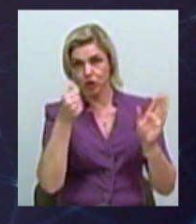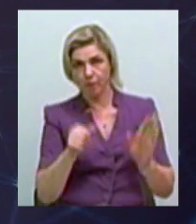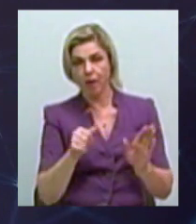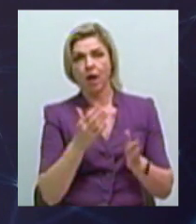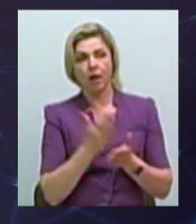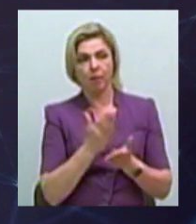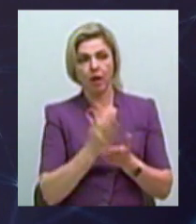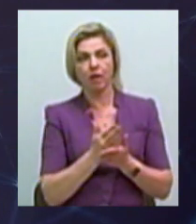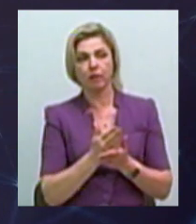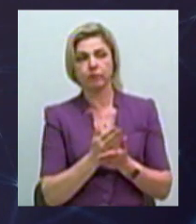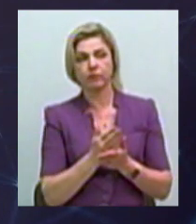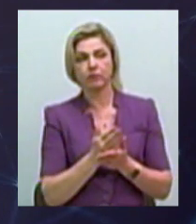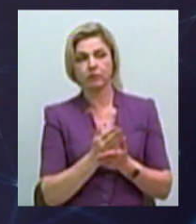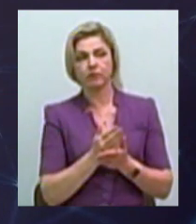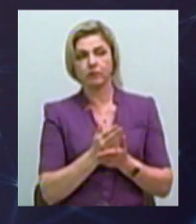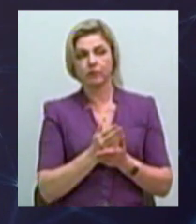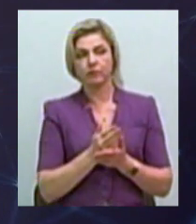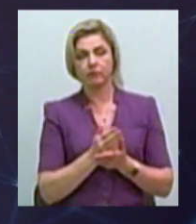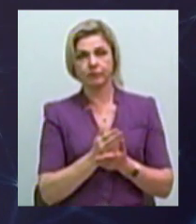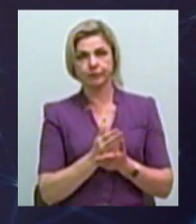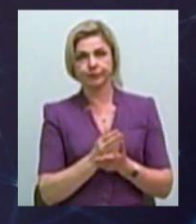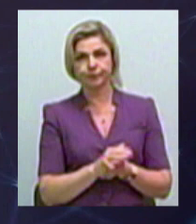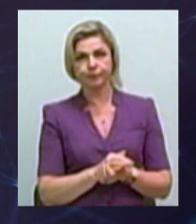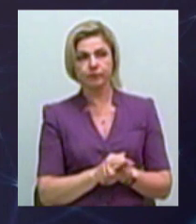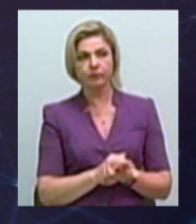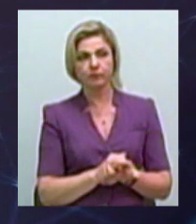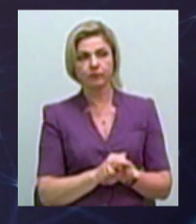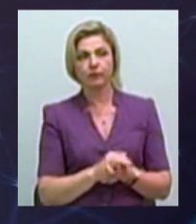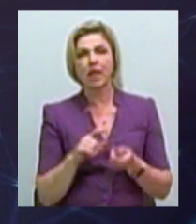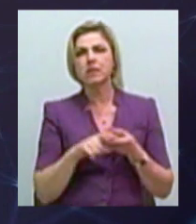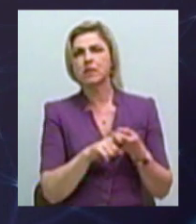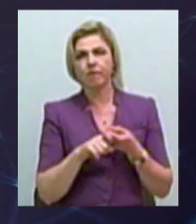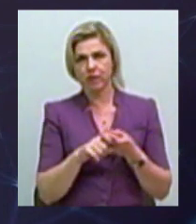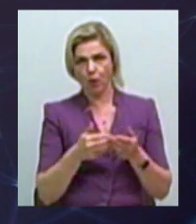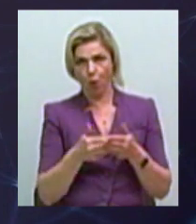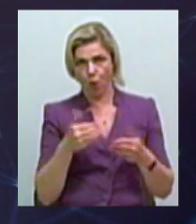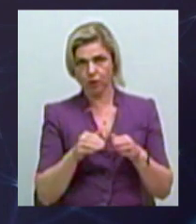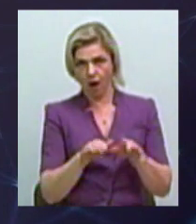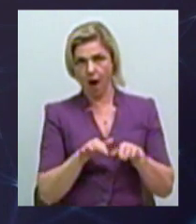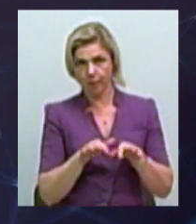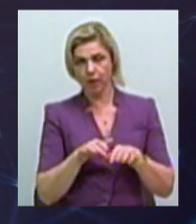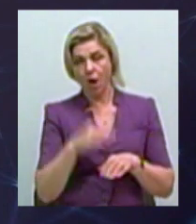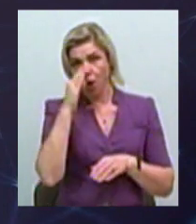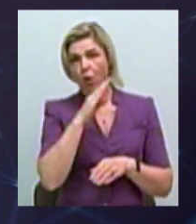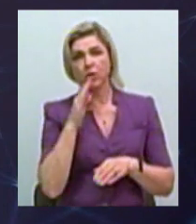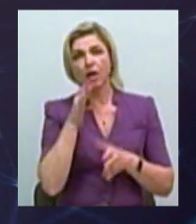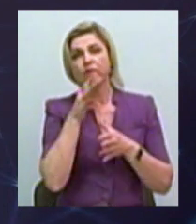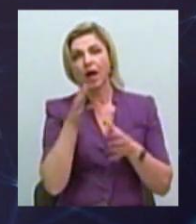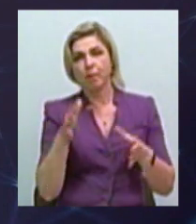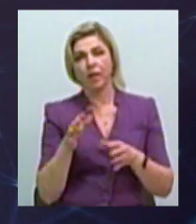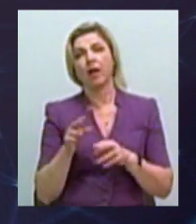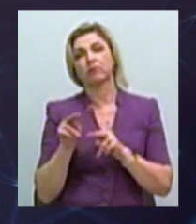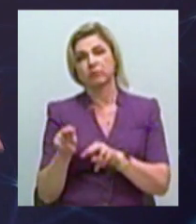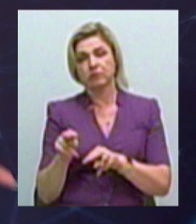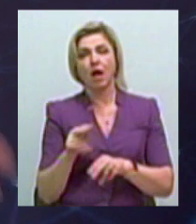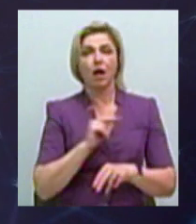мала ознаки певні оці, не щоб комп'ютери, залежності від гаджетів. Просто батькам ніколи було з дитиною